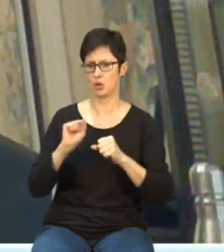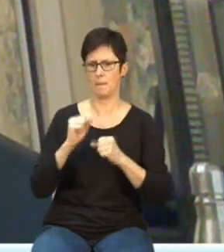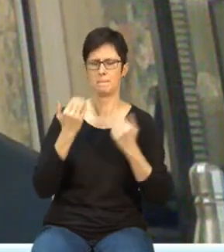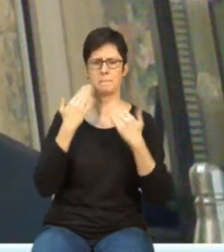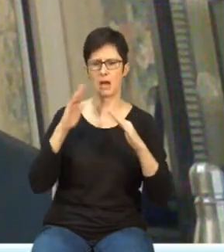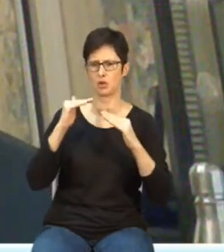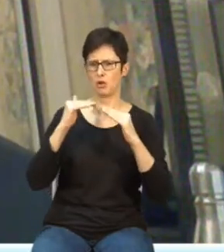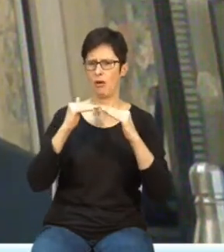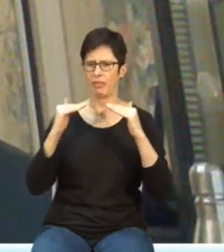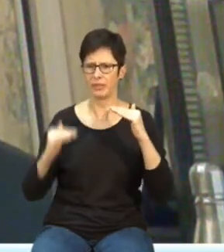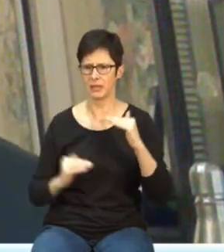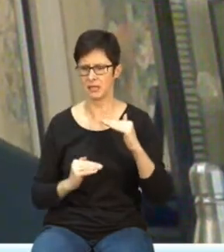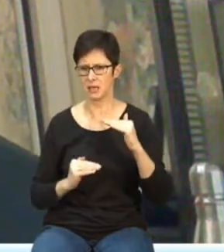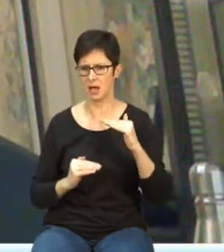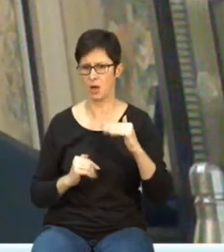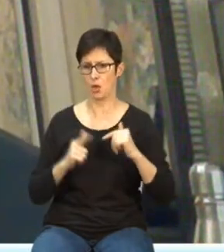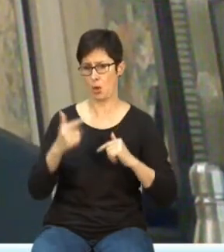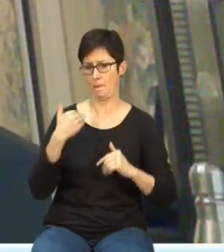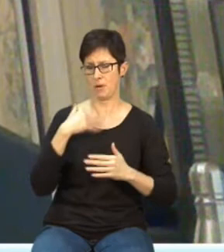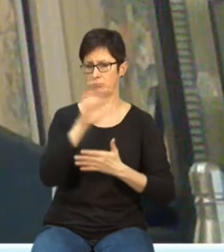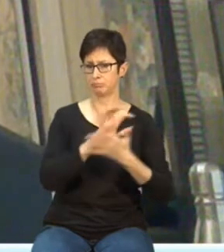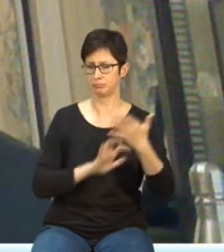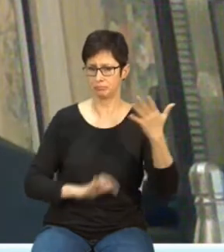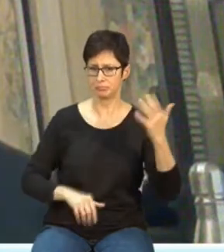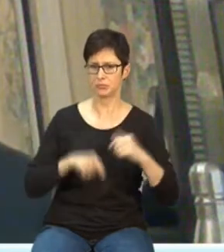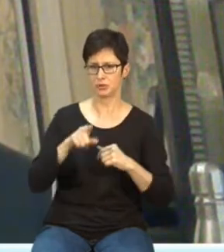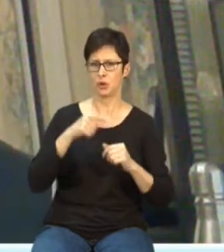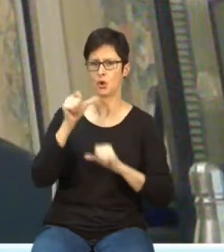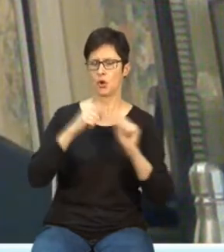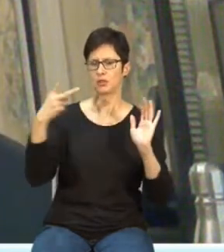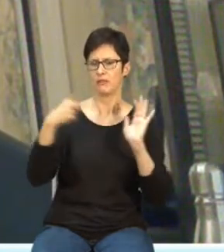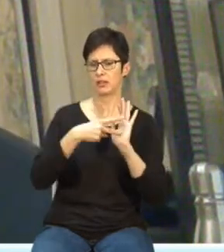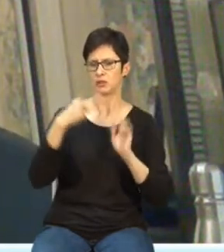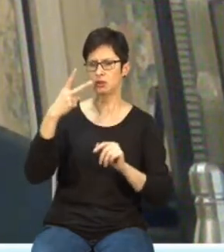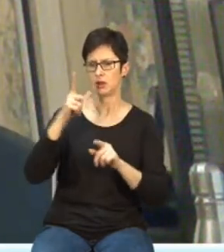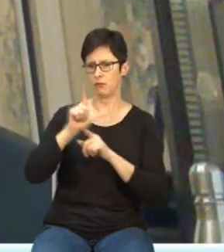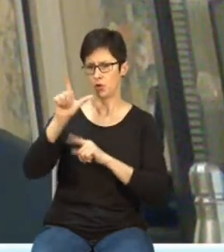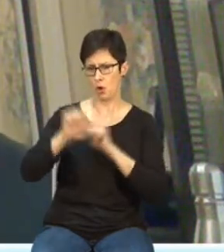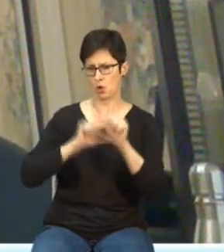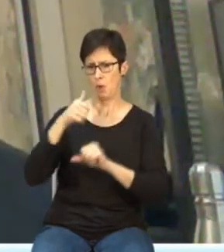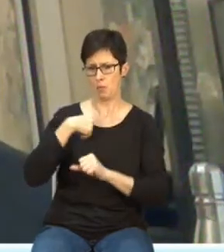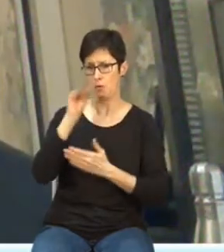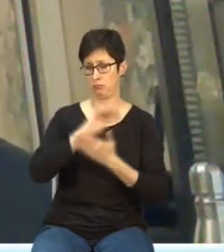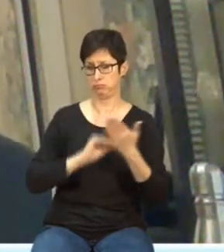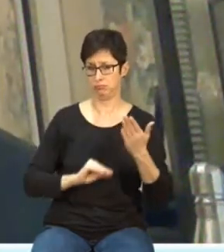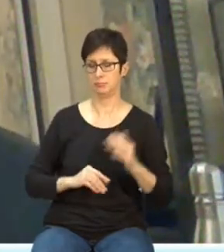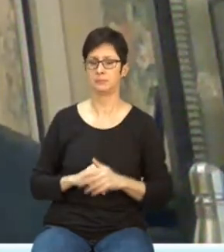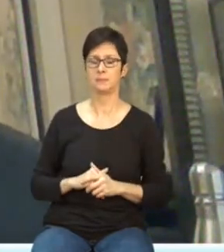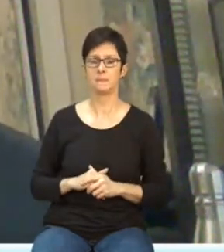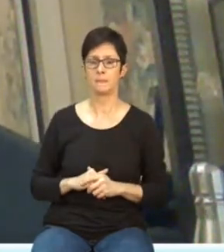niskiej to było opisane między innymi w jednym z artykułów 2012 roku